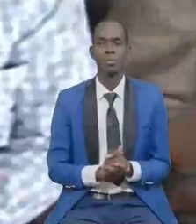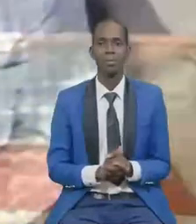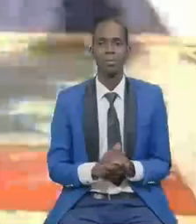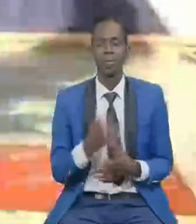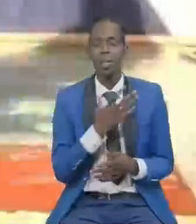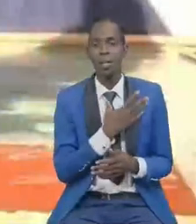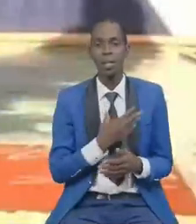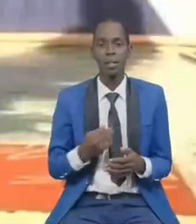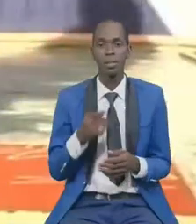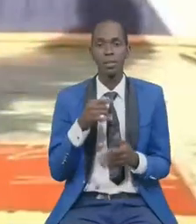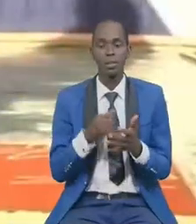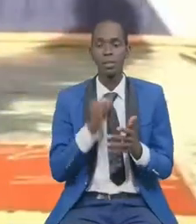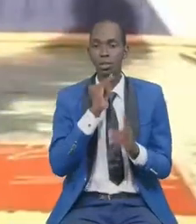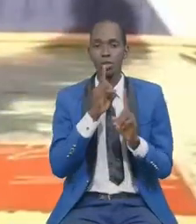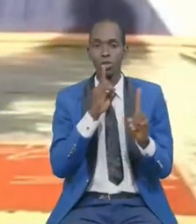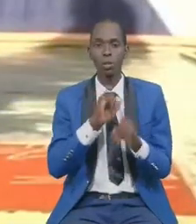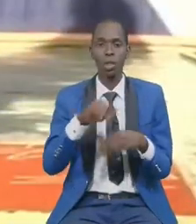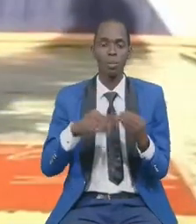Parlant de Jésus-Christ,